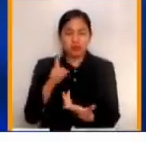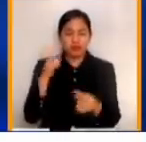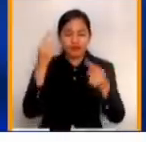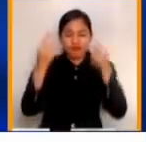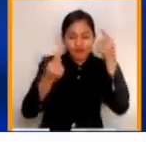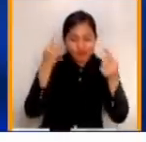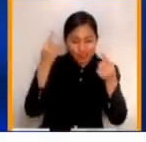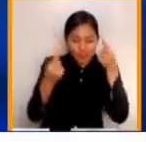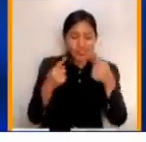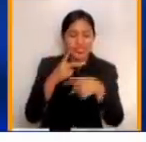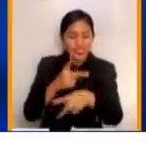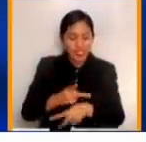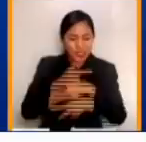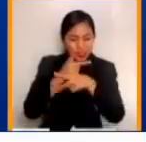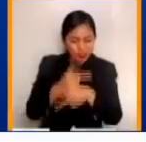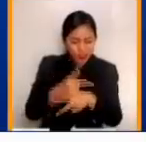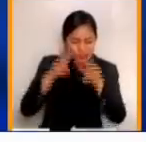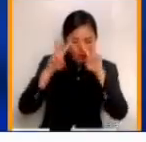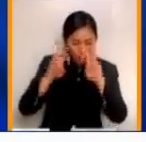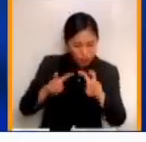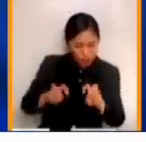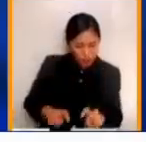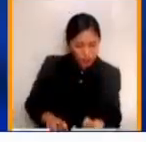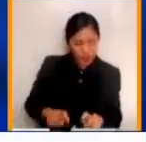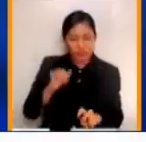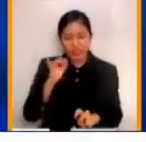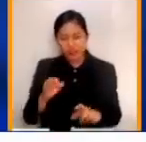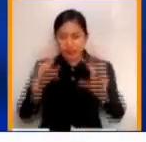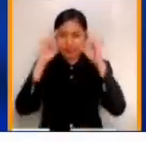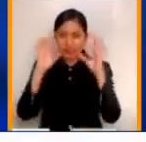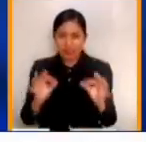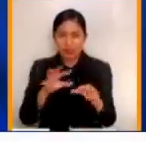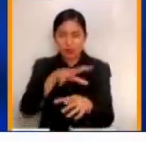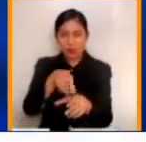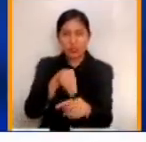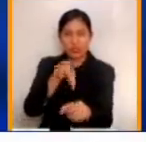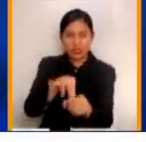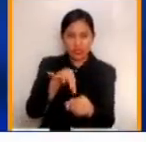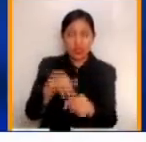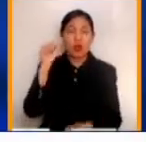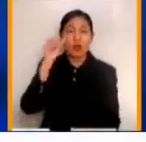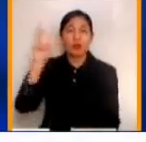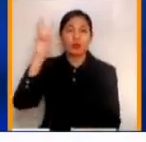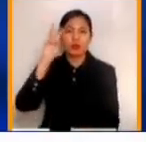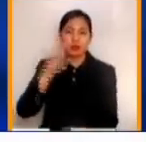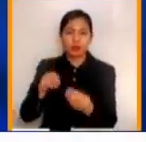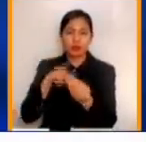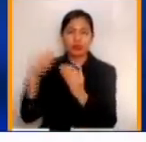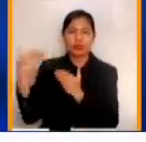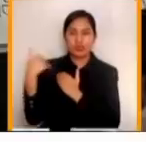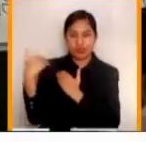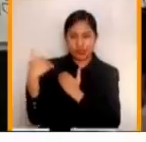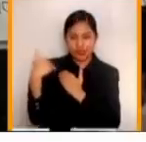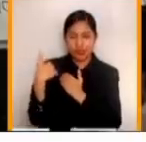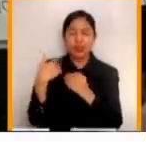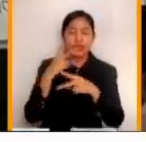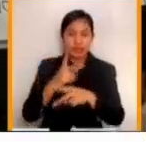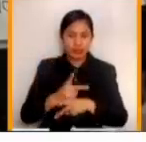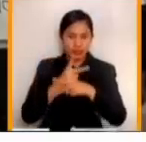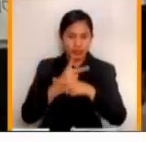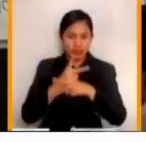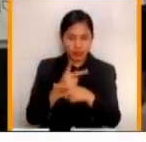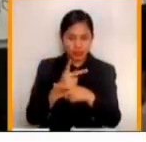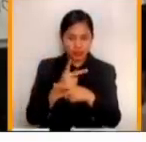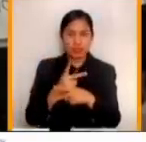malalim na pagsusuri sa sitwasyon. Mulat daw siya sa tungkulin niya. Pinag-iisipan daw niya ito at pinagdarasal. Sabi